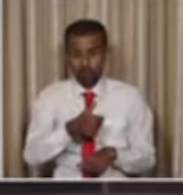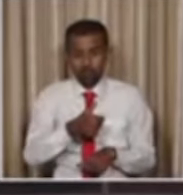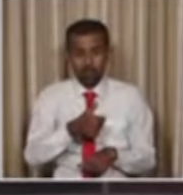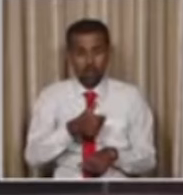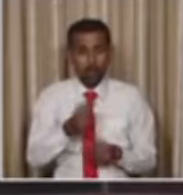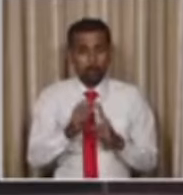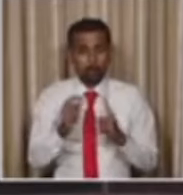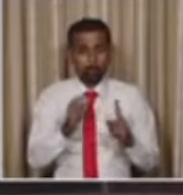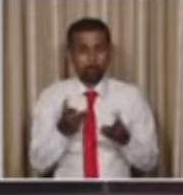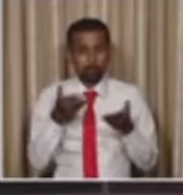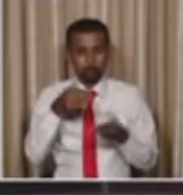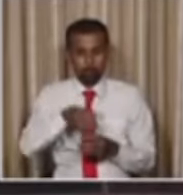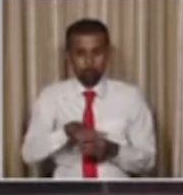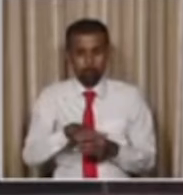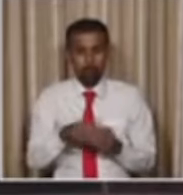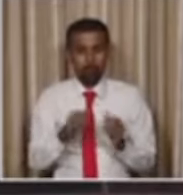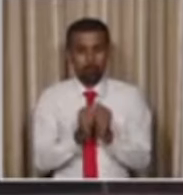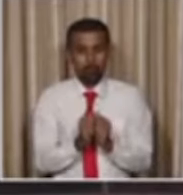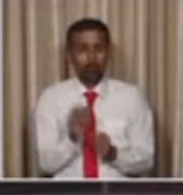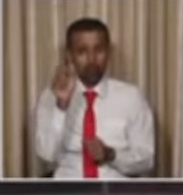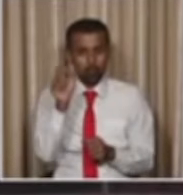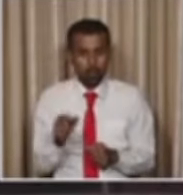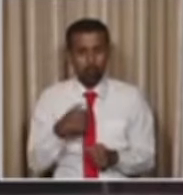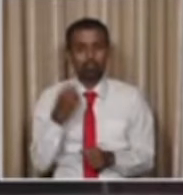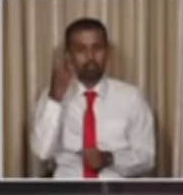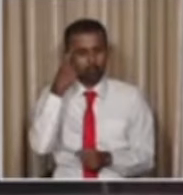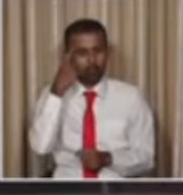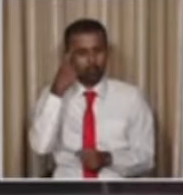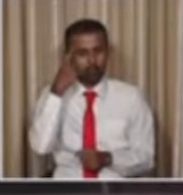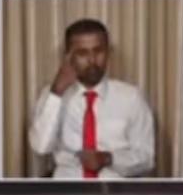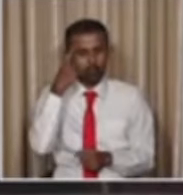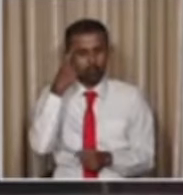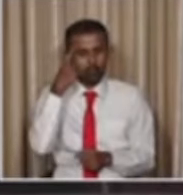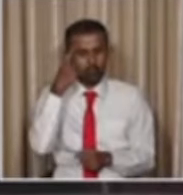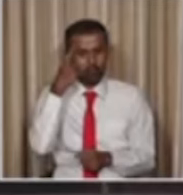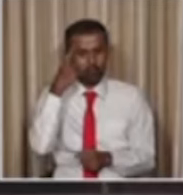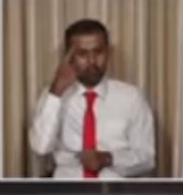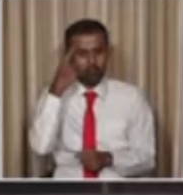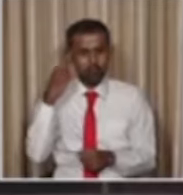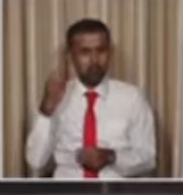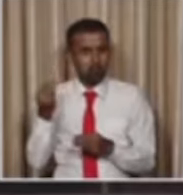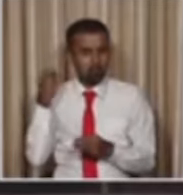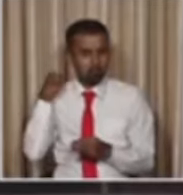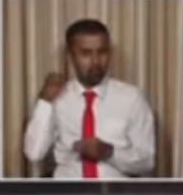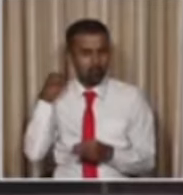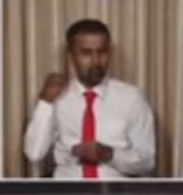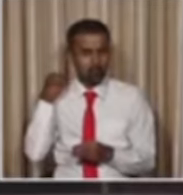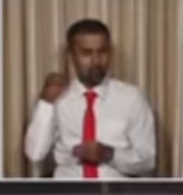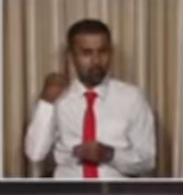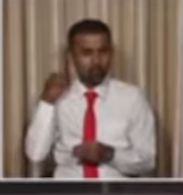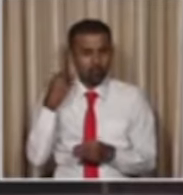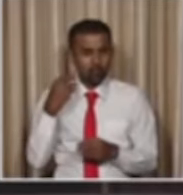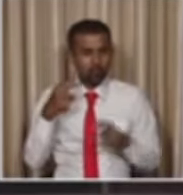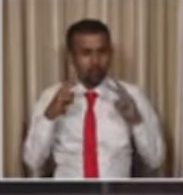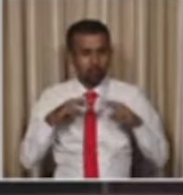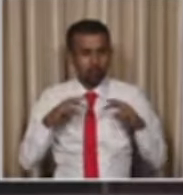මේ පාර්ලිමේන්තුවල කටයුතු කළ කෙනෙක් බව අපි දන්න දෙයක්. නමුත් මෑත ඉතිහාසයේ දිගින් දිගට මෙතුමාගේ ක්‍රියාවලිය අපි අධීක්ෂණය